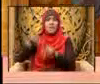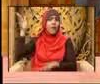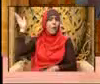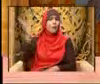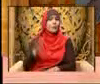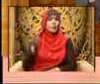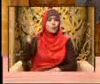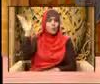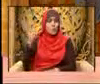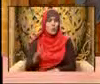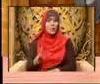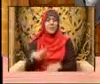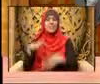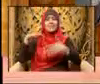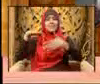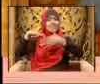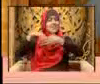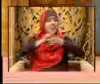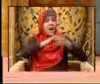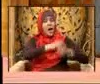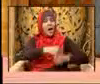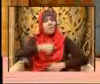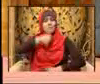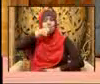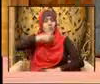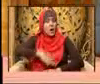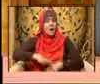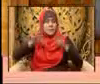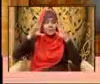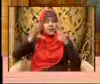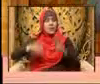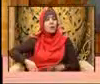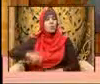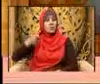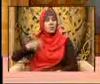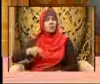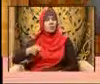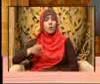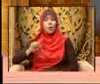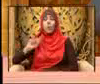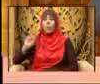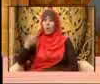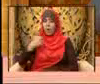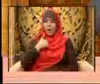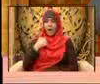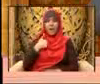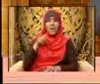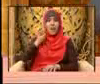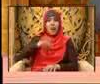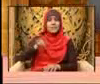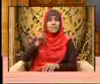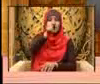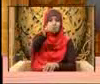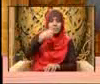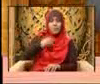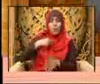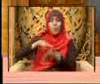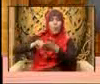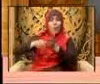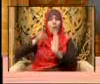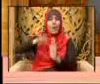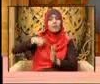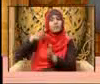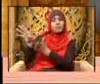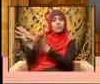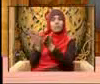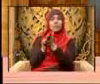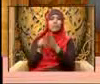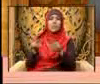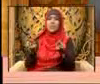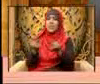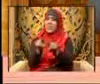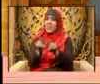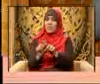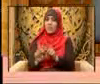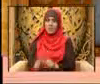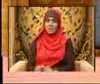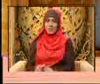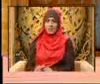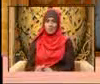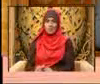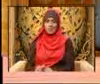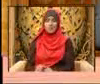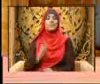والسلام وهؤلاء الصحابة رضوان الله تعالى عليهم أجمعين يقتدي بهم. شوف في بين